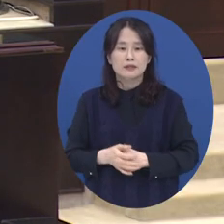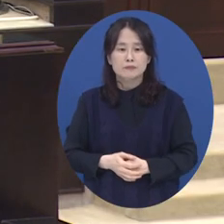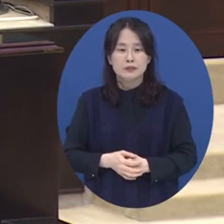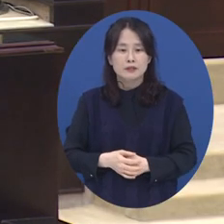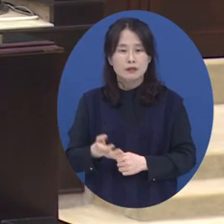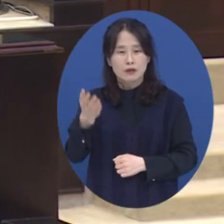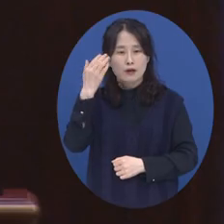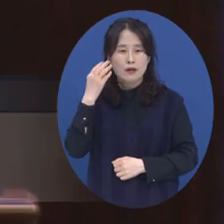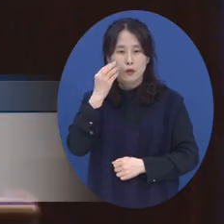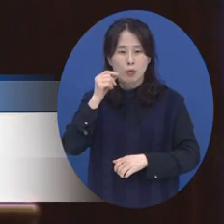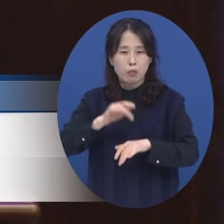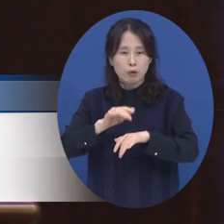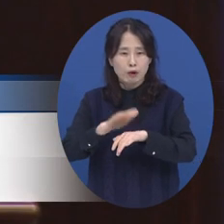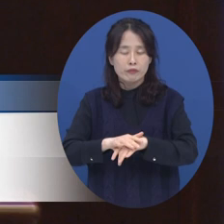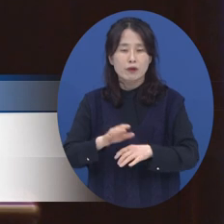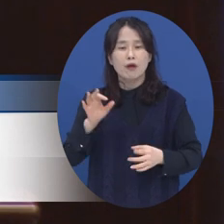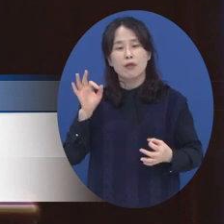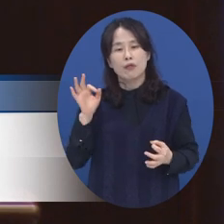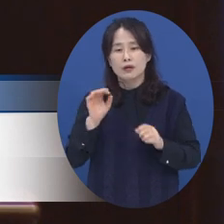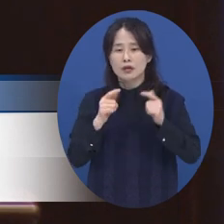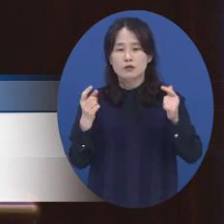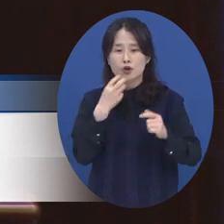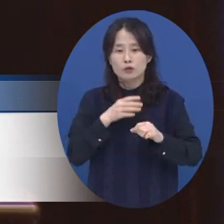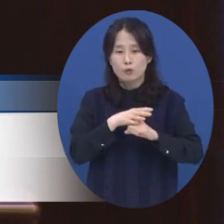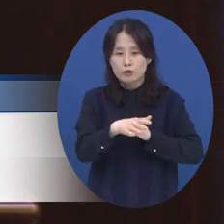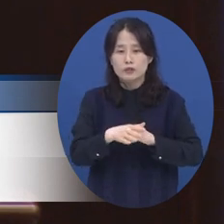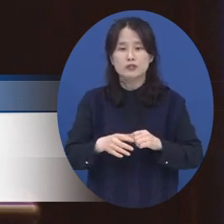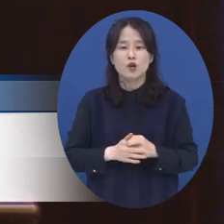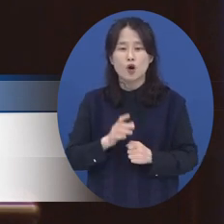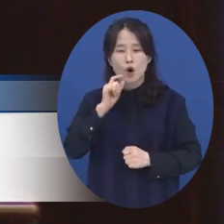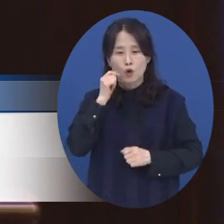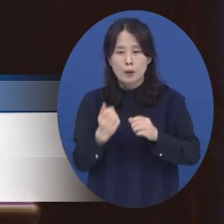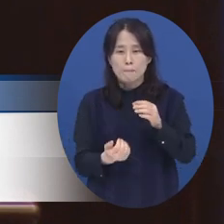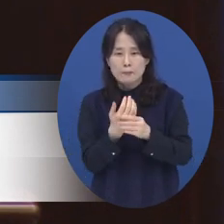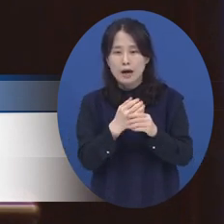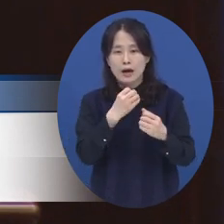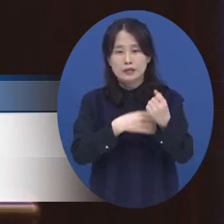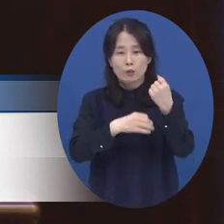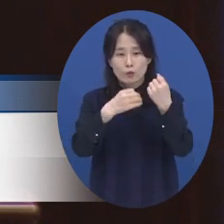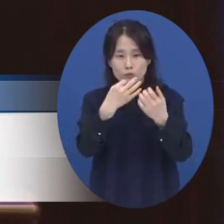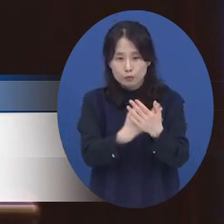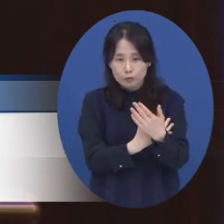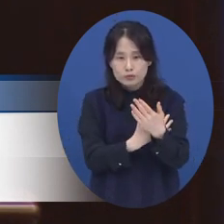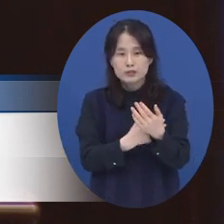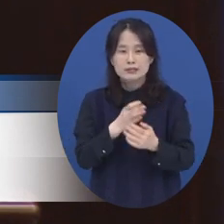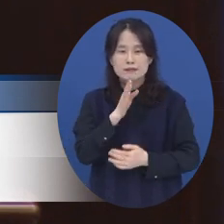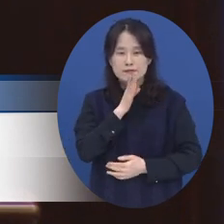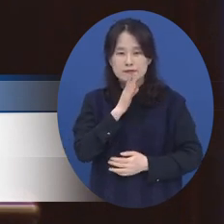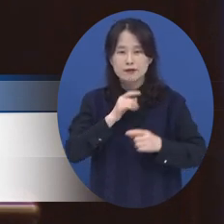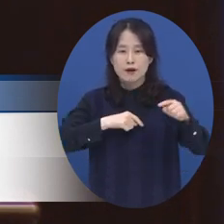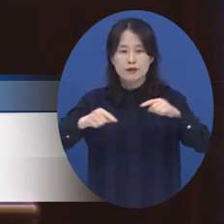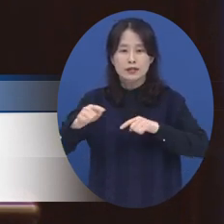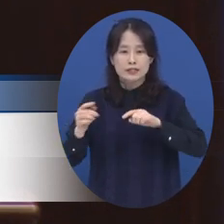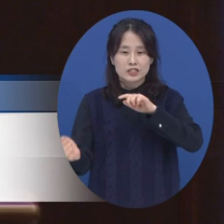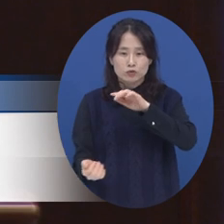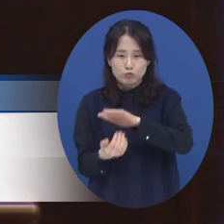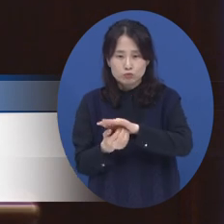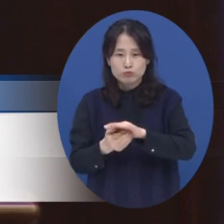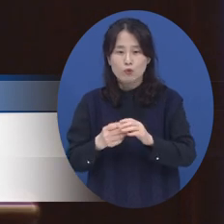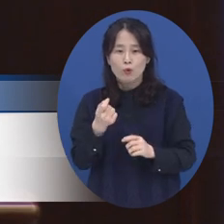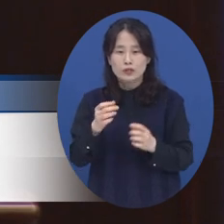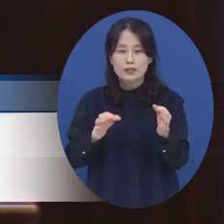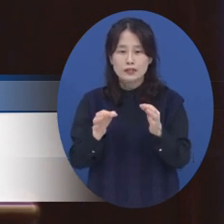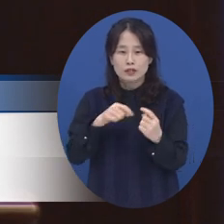약속했습니다 이전 가능 에 안주하지 않고 경기도 용 재난 기본 소도 그리고 진정한 지방자치